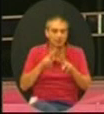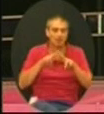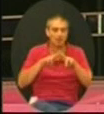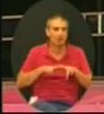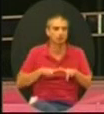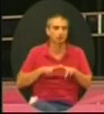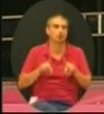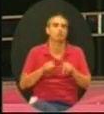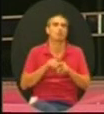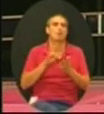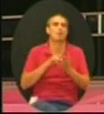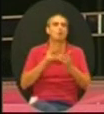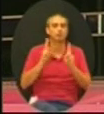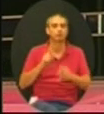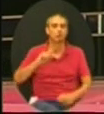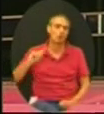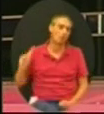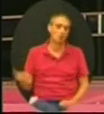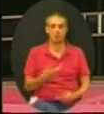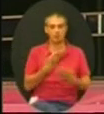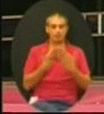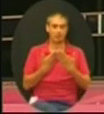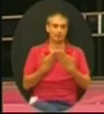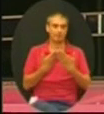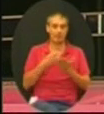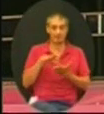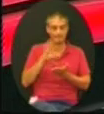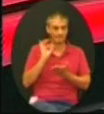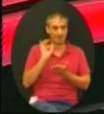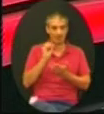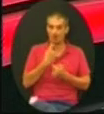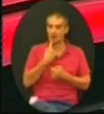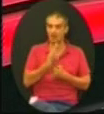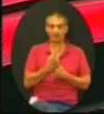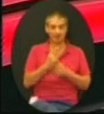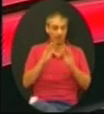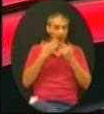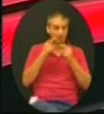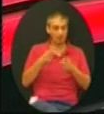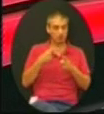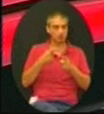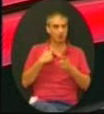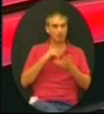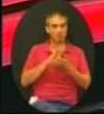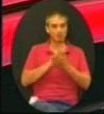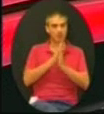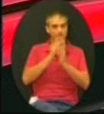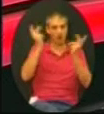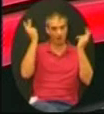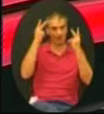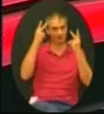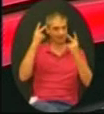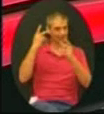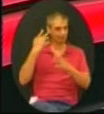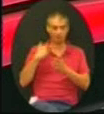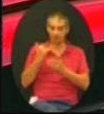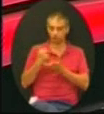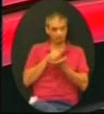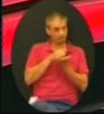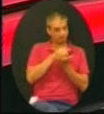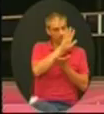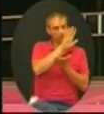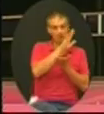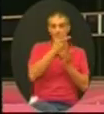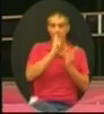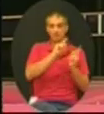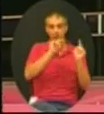להשאיר כמקום שמאפשר לכולם להתפלל. הבחירה להגיד, בכותל נהפוך את ההסדרים, ונדיר עכשיו את רגלי